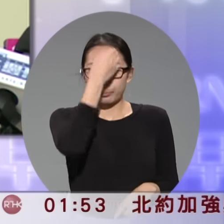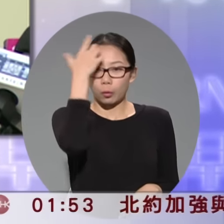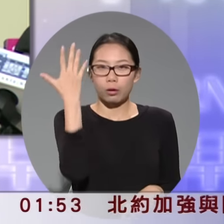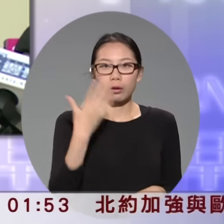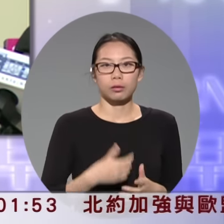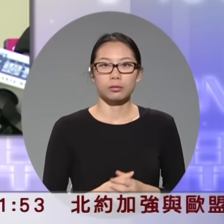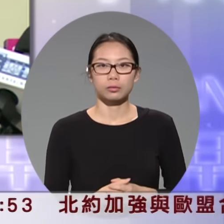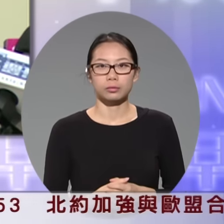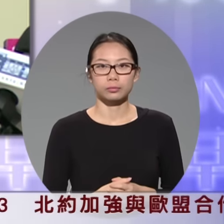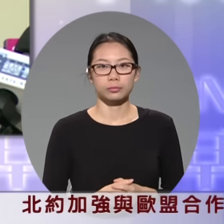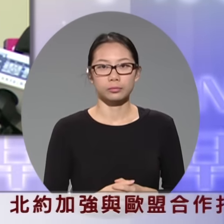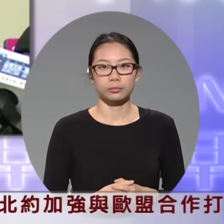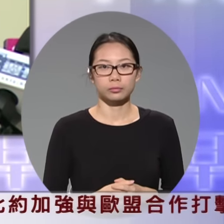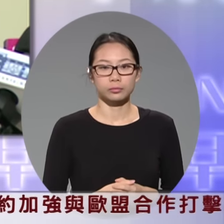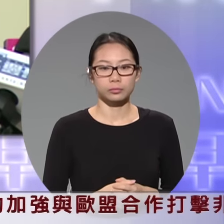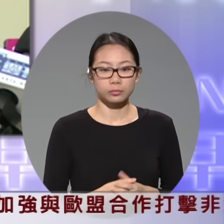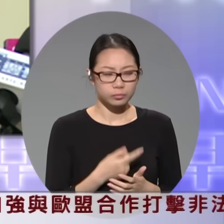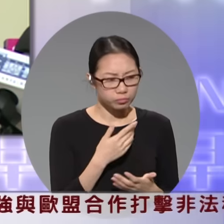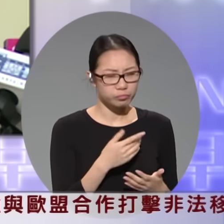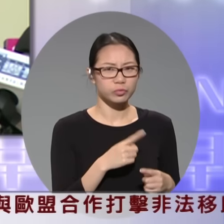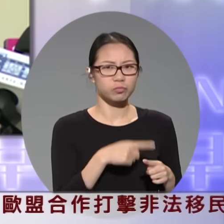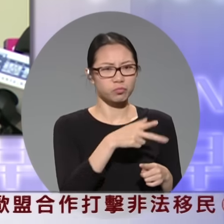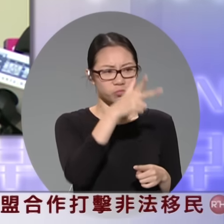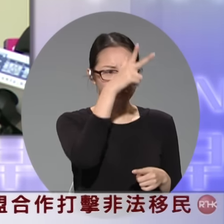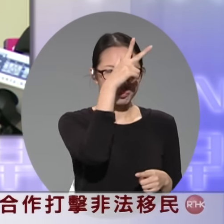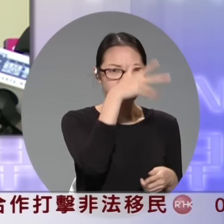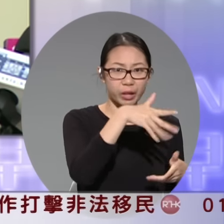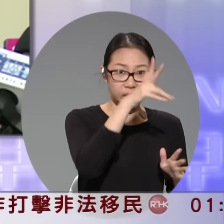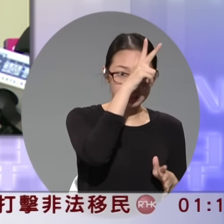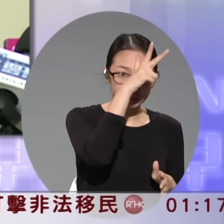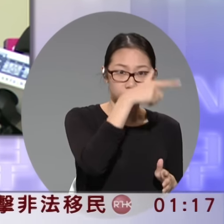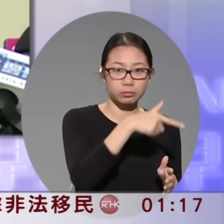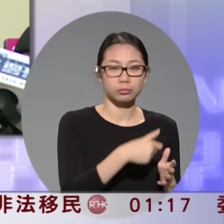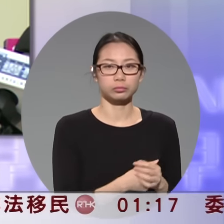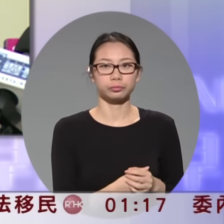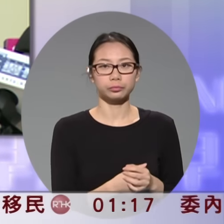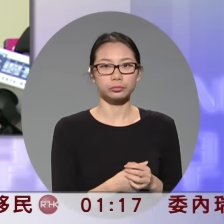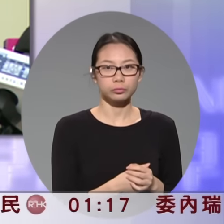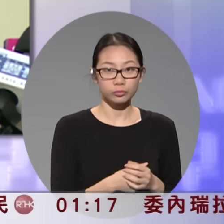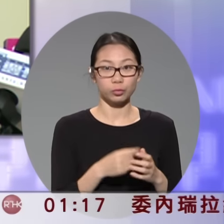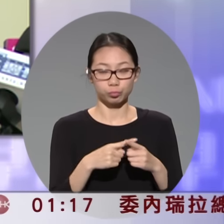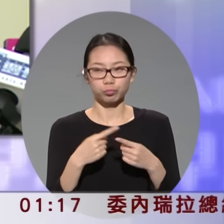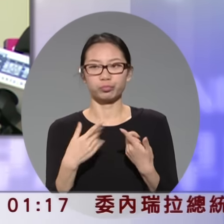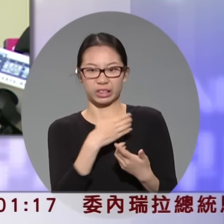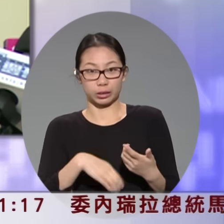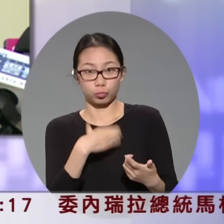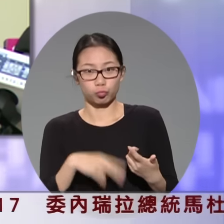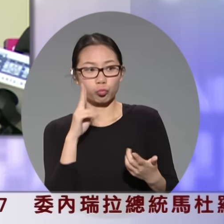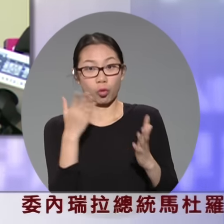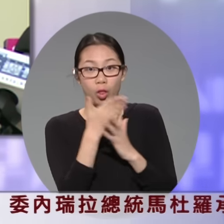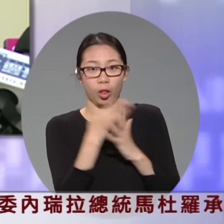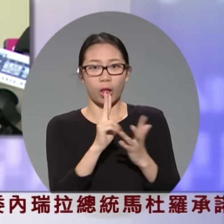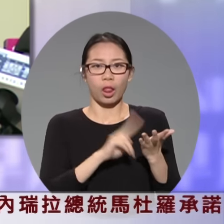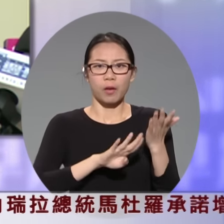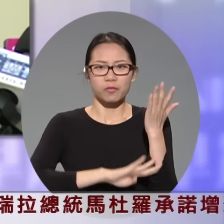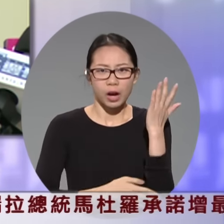我不理你，實情是行政是不是有干預立法，但是最少不要被人